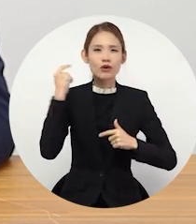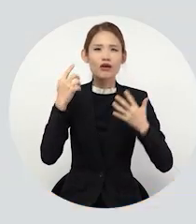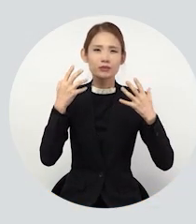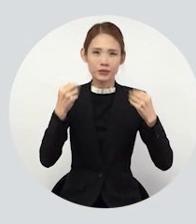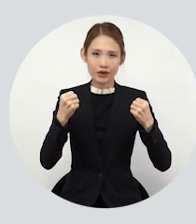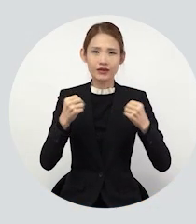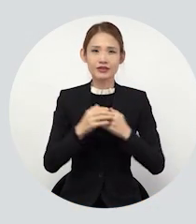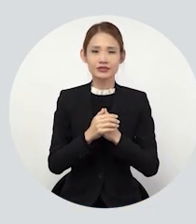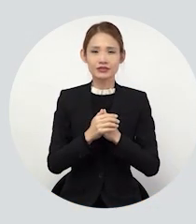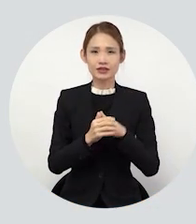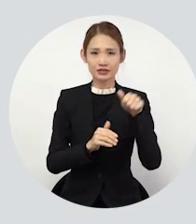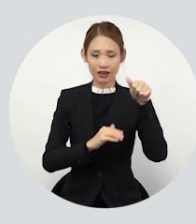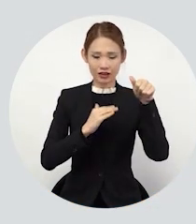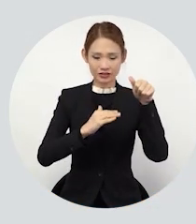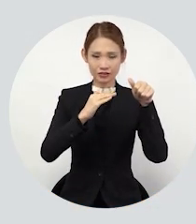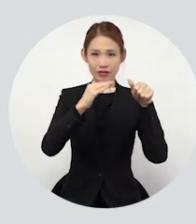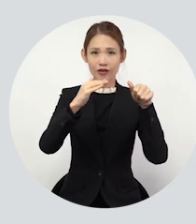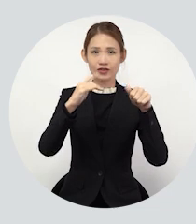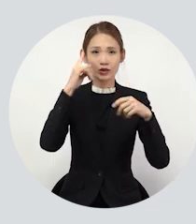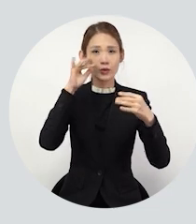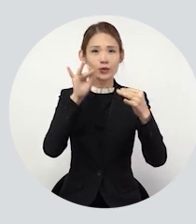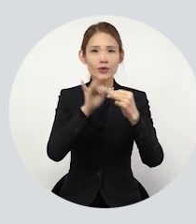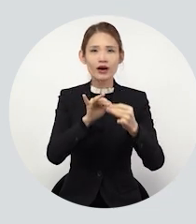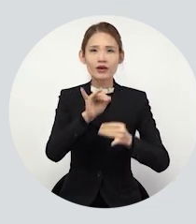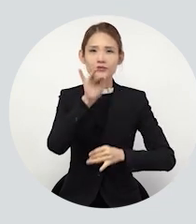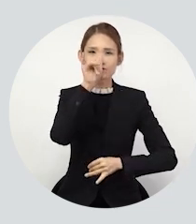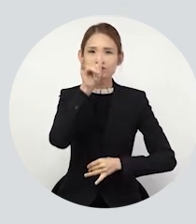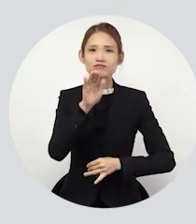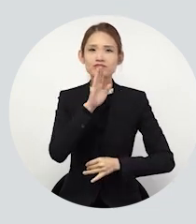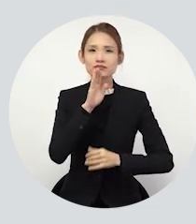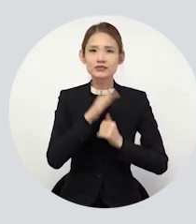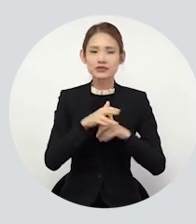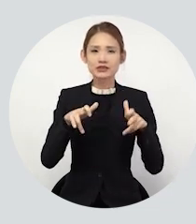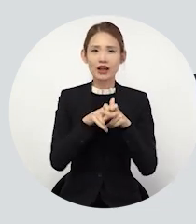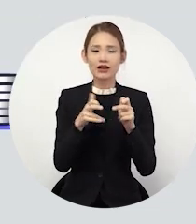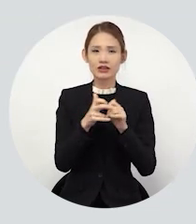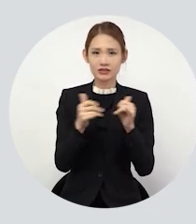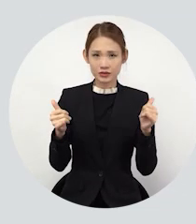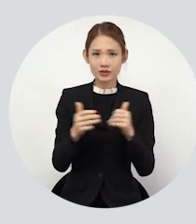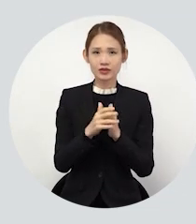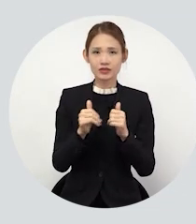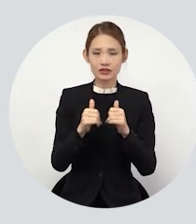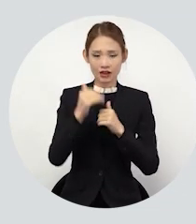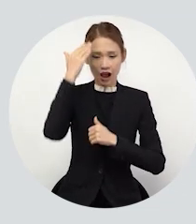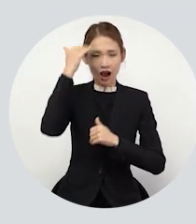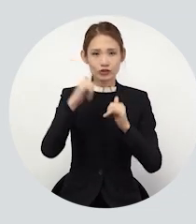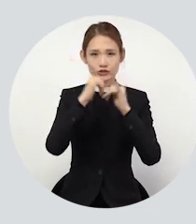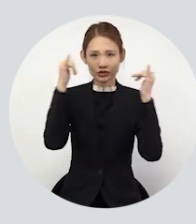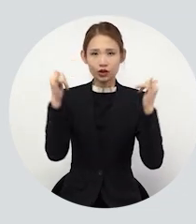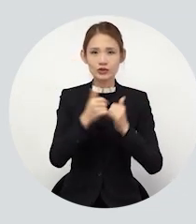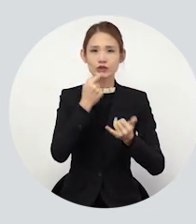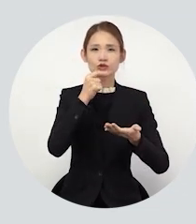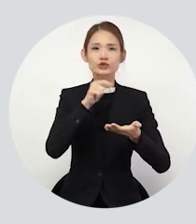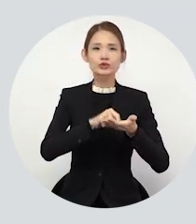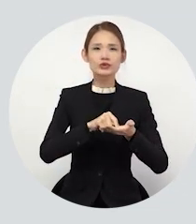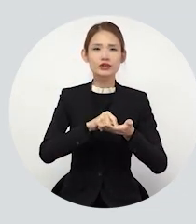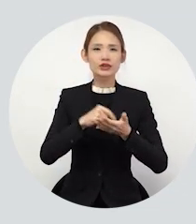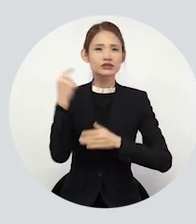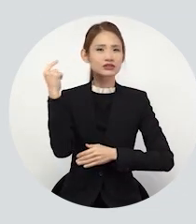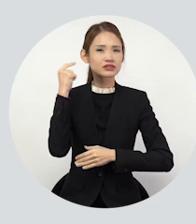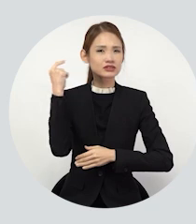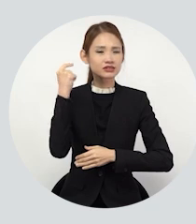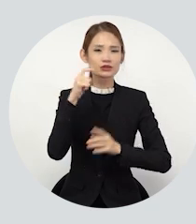살잖아요. 그쵸. 근데 이 5가지가 우리 현학 씨 공감하시겠죠? 네. 우리 장애 당사자들이 한국 사회에서 너무나 쉽게 아주 많이